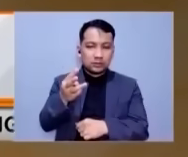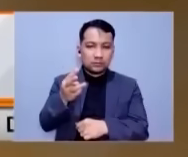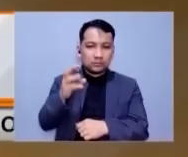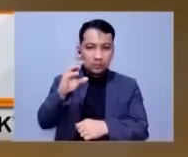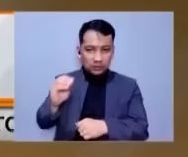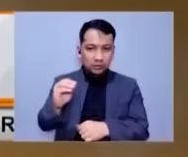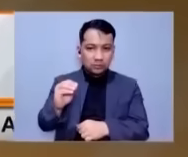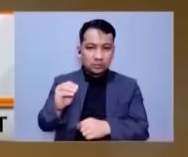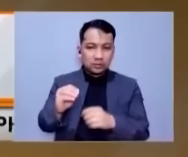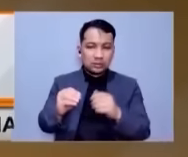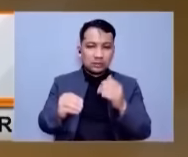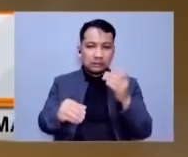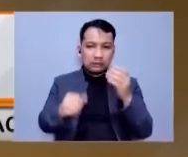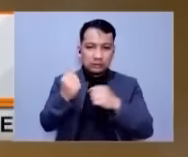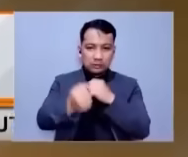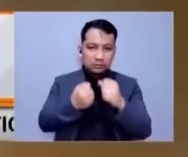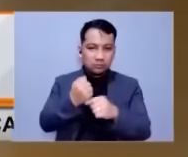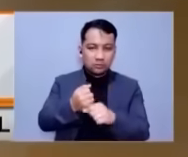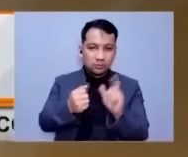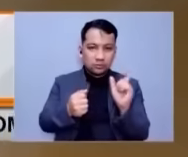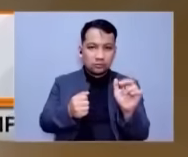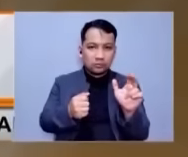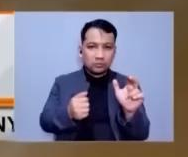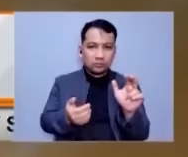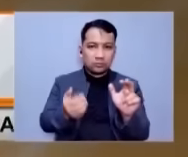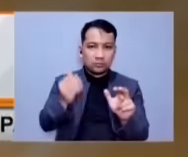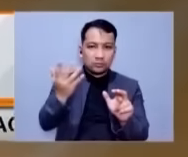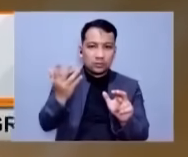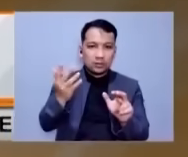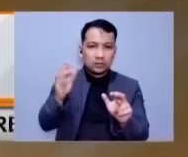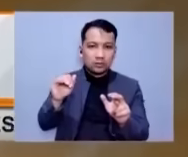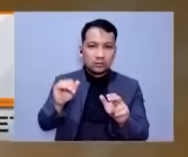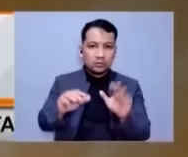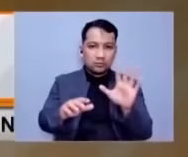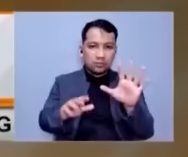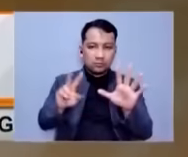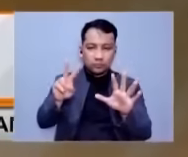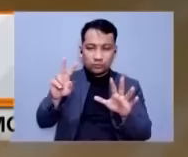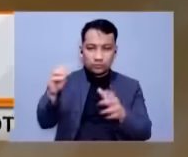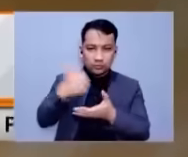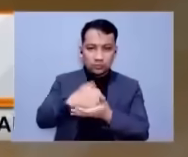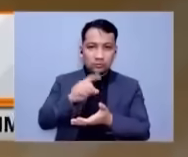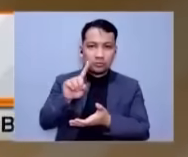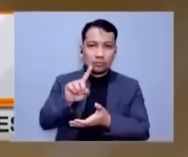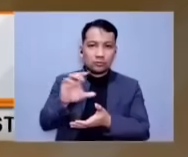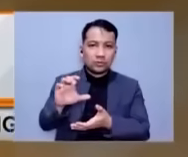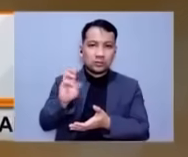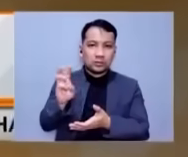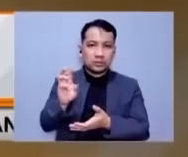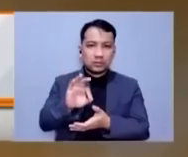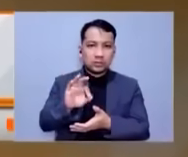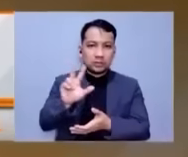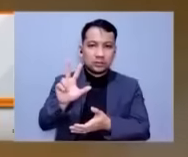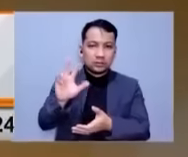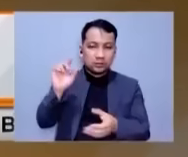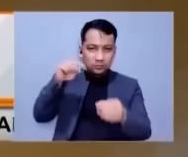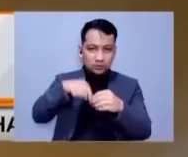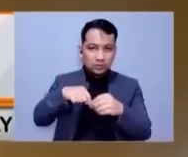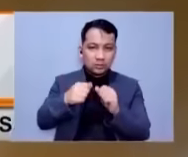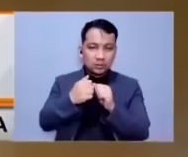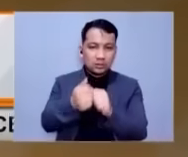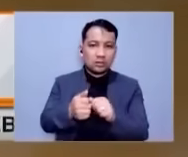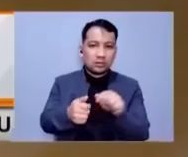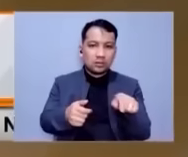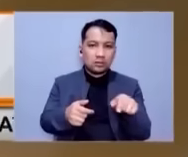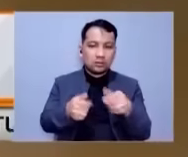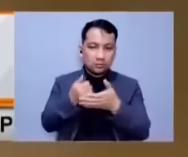career-high averages ang forward 13.5 points, 5.2 rebounds, and 169 three-points basket made para tulungan ng